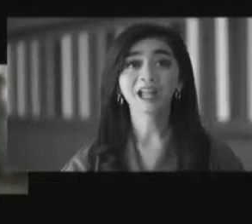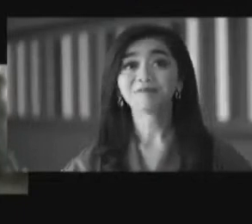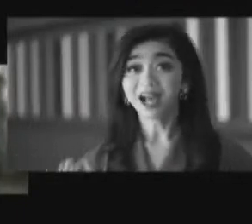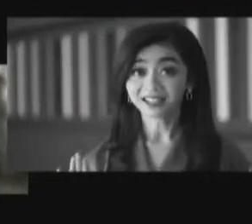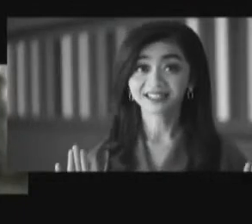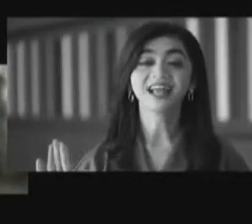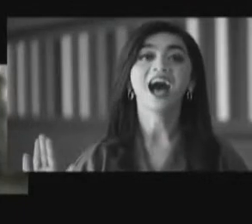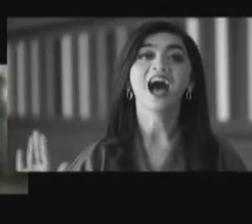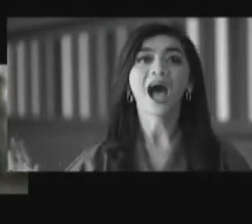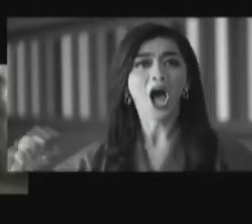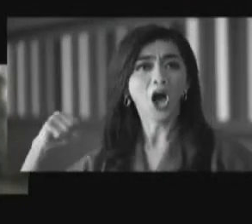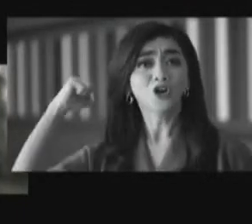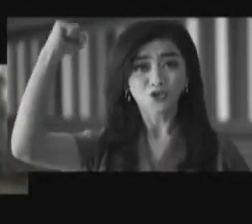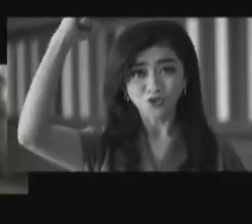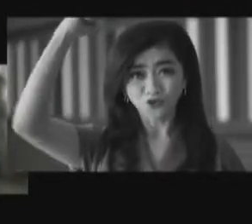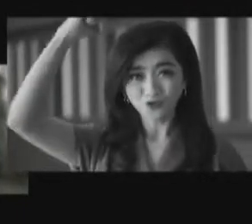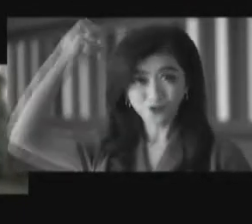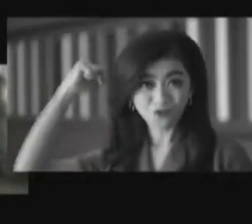sehat